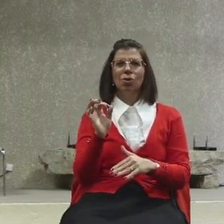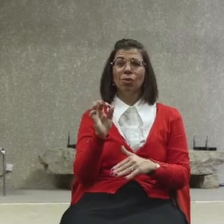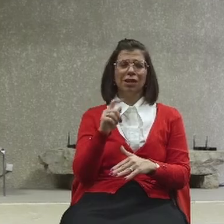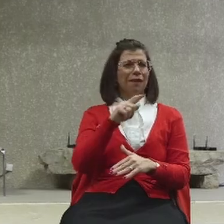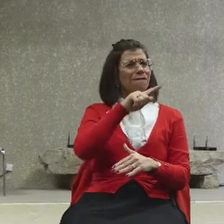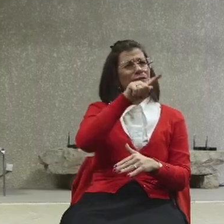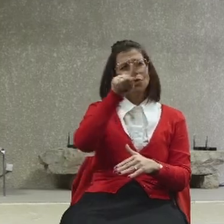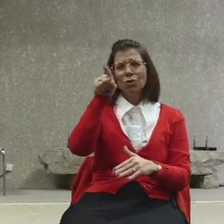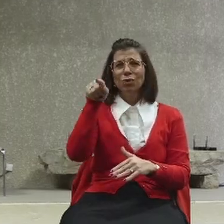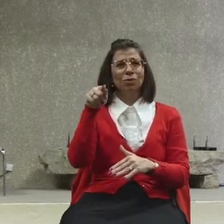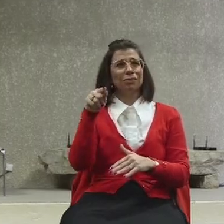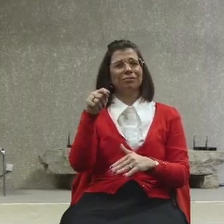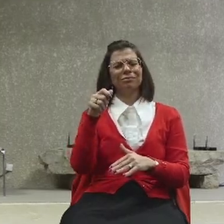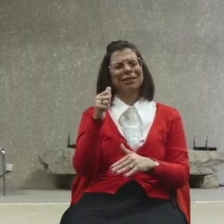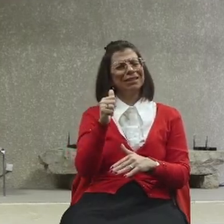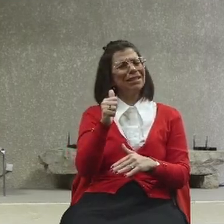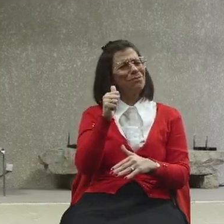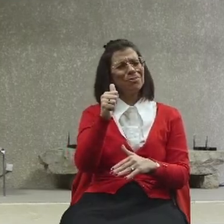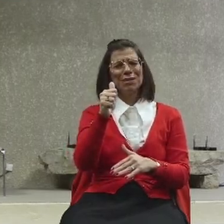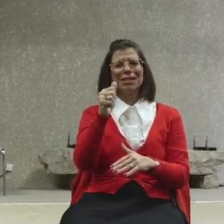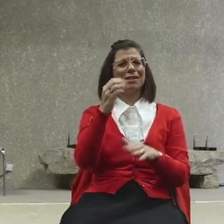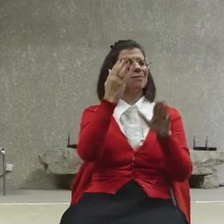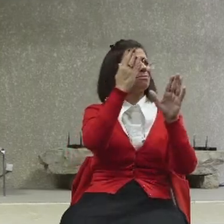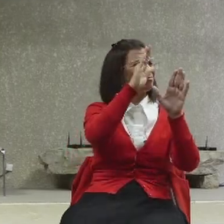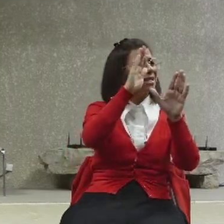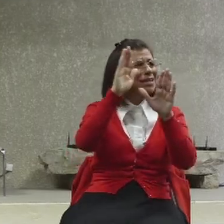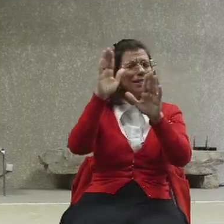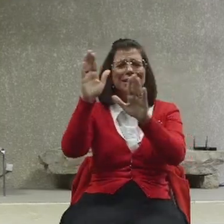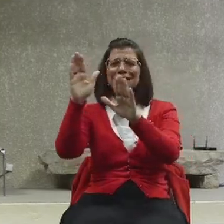résurrection. Il a fallu sa résurrection pour qu'il soit déclaré fils de Dieu.